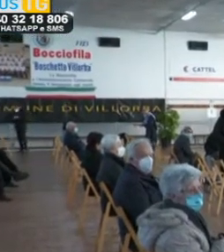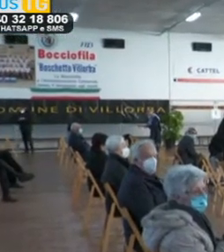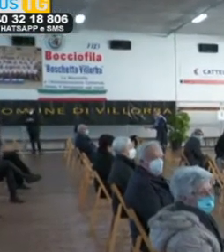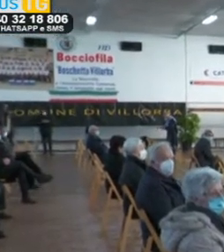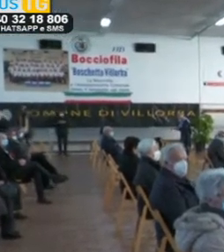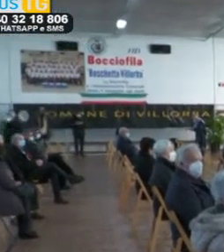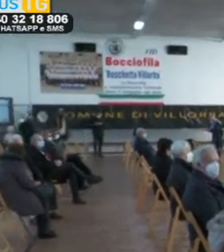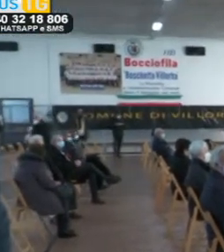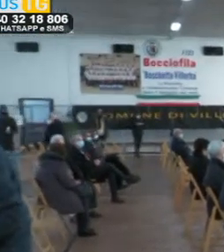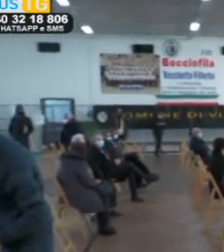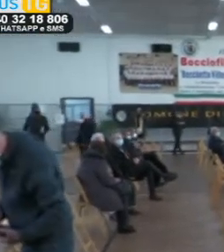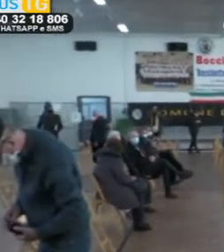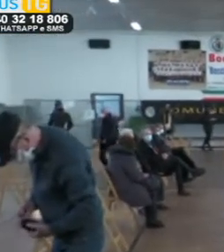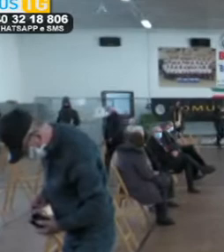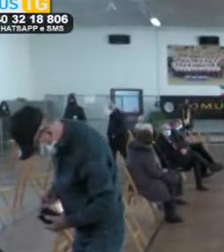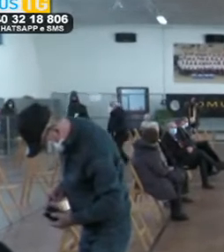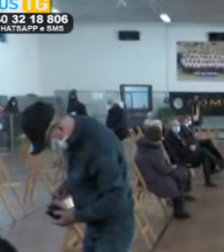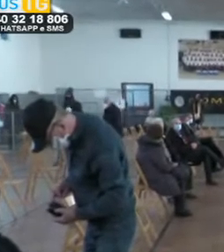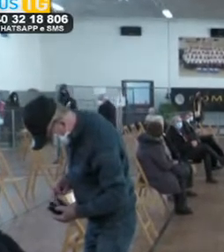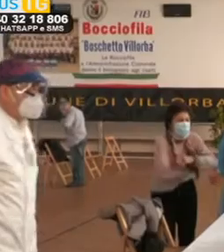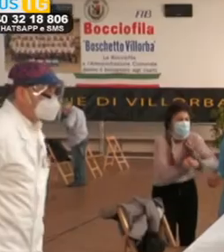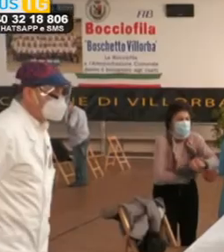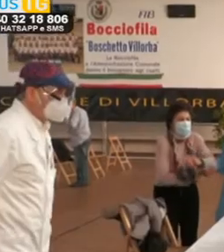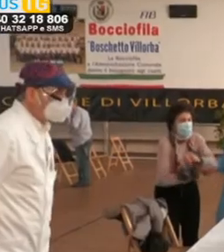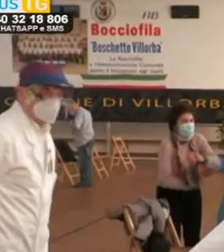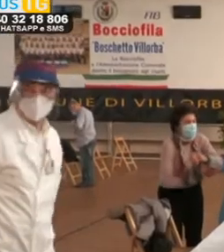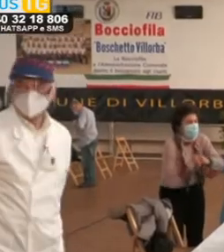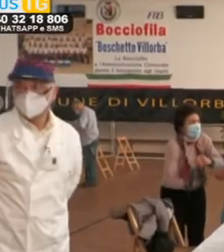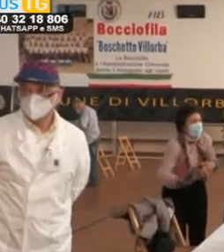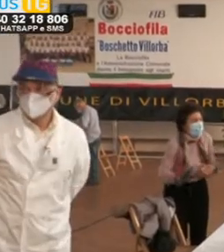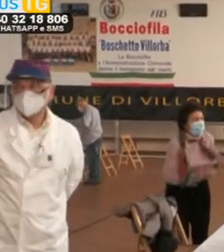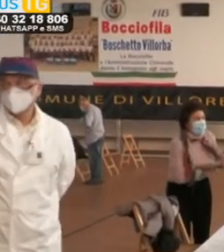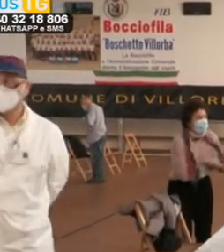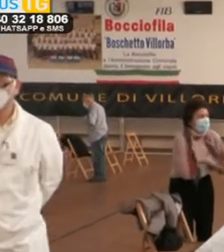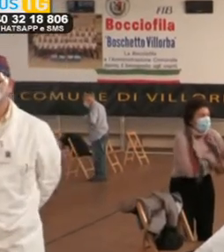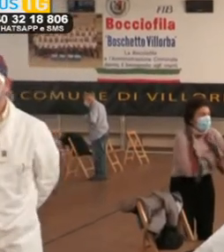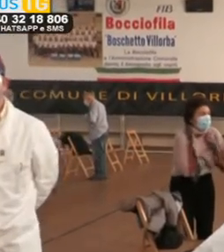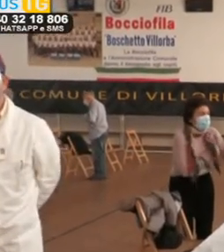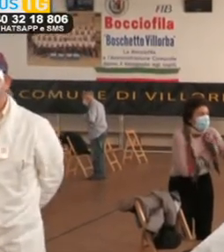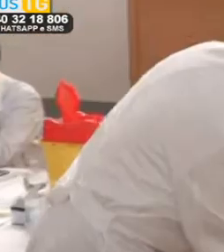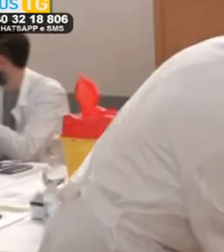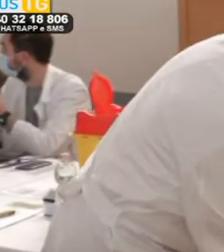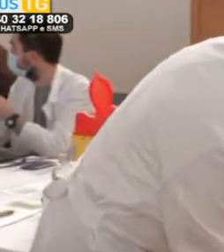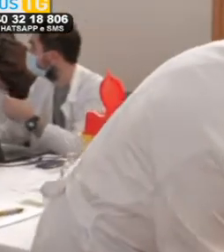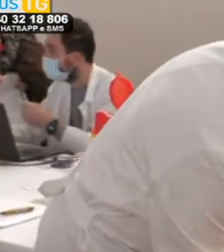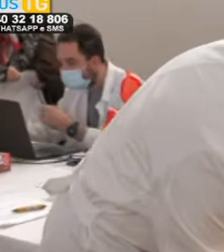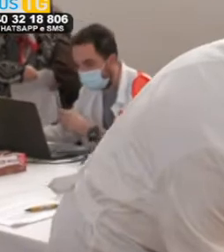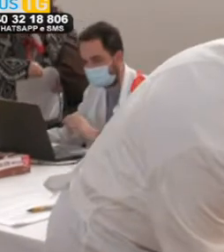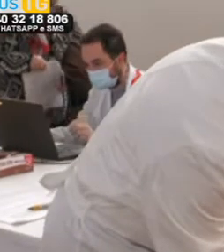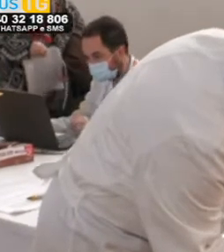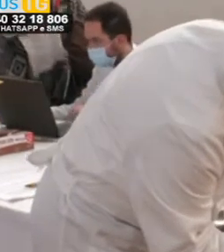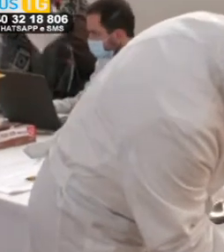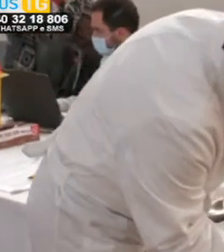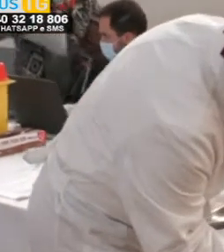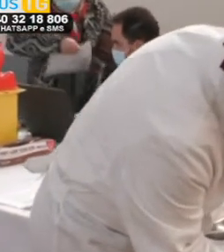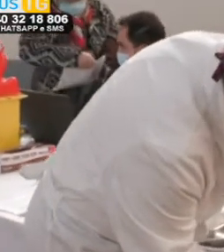presidente Zaia, ma entro domenica tutti gli over 80 del Veneto riceveranno almeno la prima dose. Ad oggi, sugli oltre